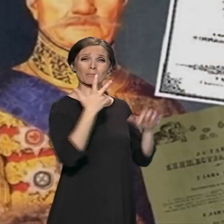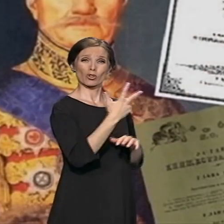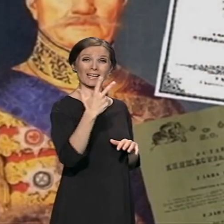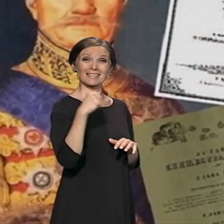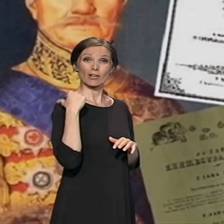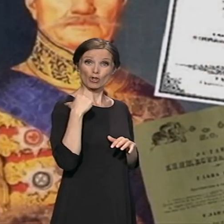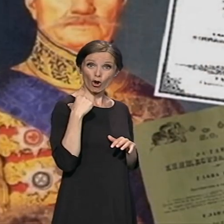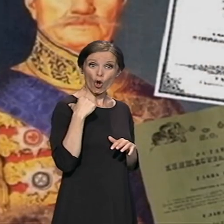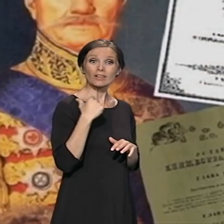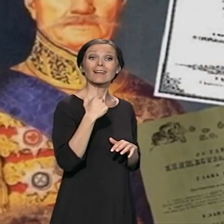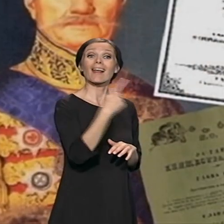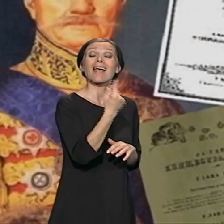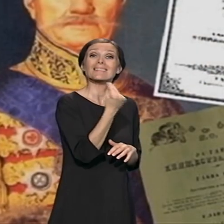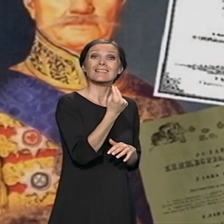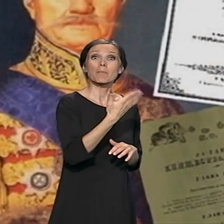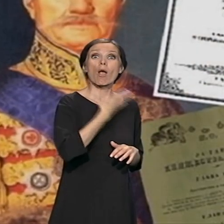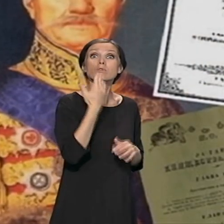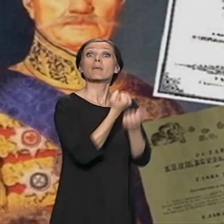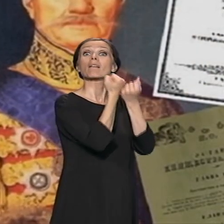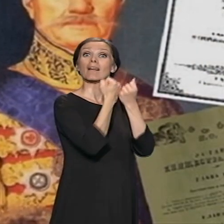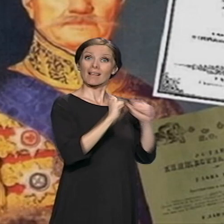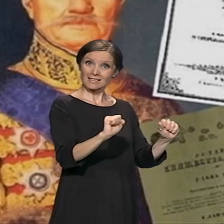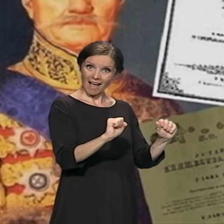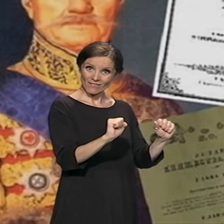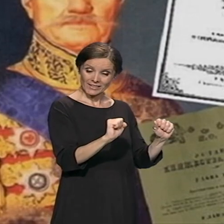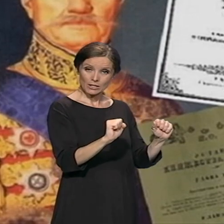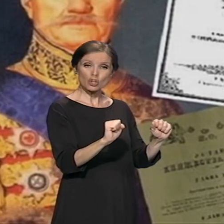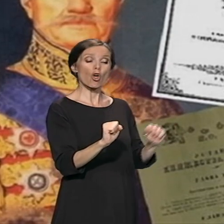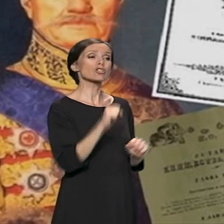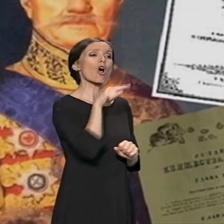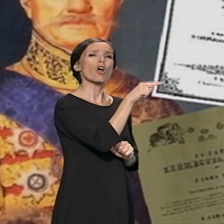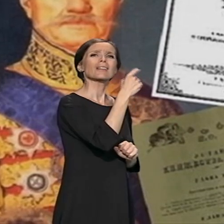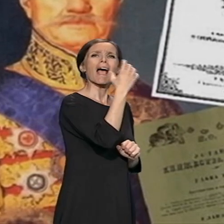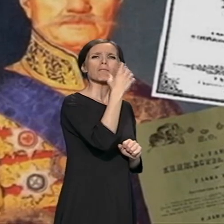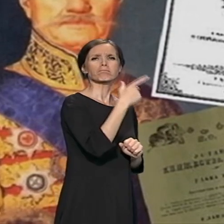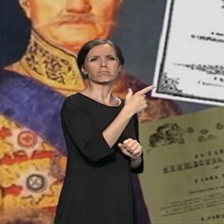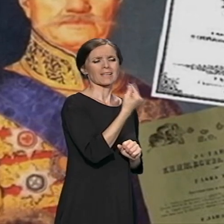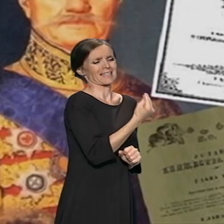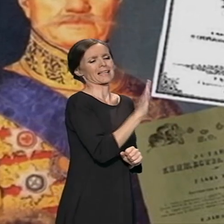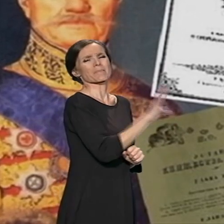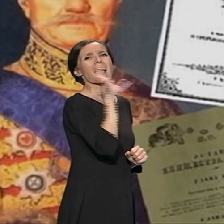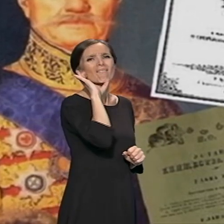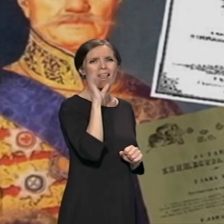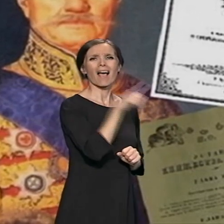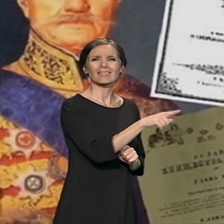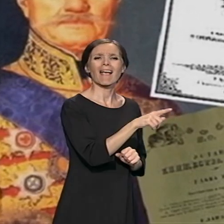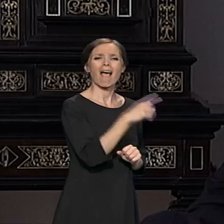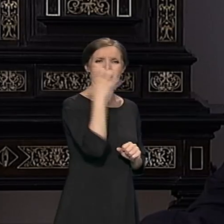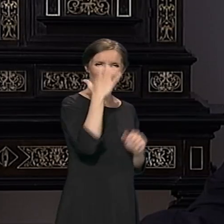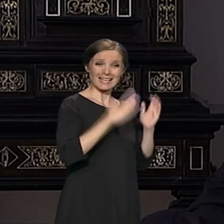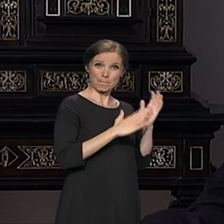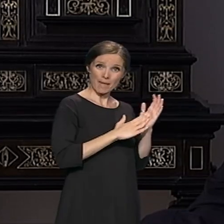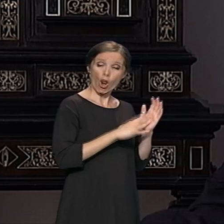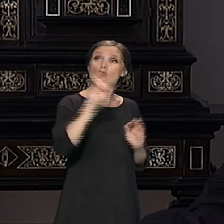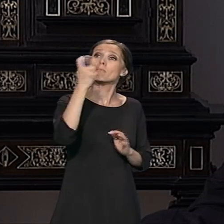godine, kada su Srbi iz Ugarske na poziv srpske vlade i kneza Miloša